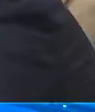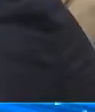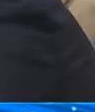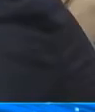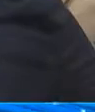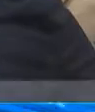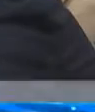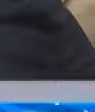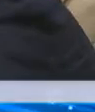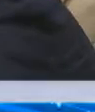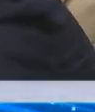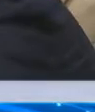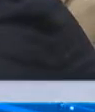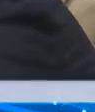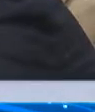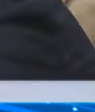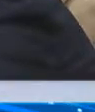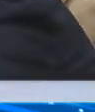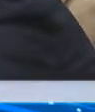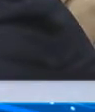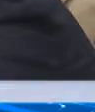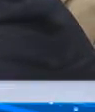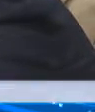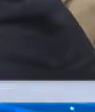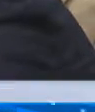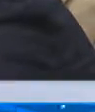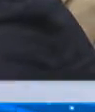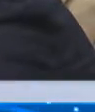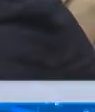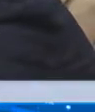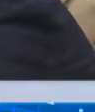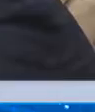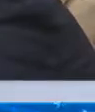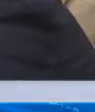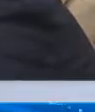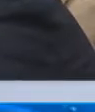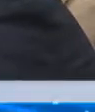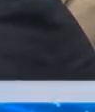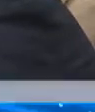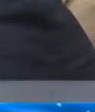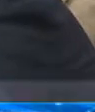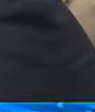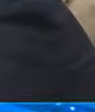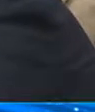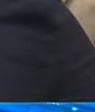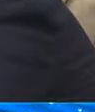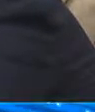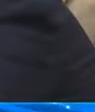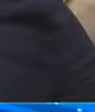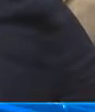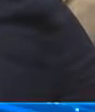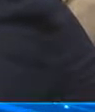беріледі. Өрт қауіпсіздік жөніндегі аудит саласында 176 жекеменшік компания, сондай-ақ Ішкі істер министрлігі мен инвестициялар және